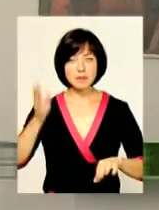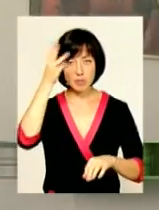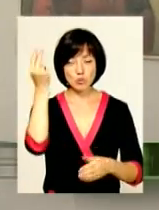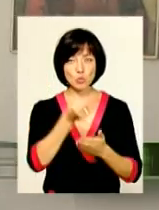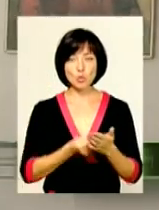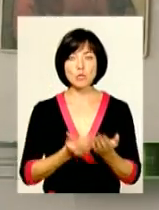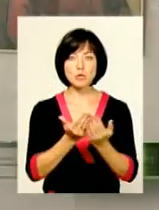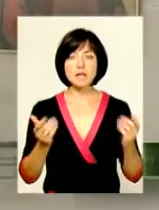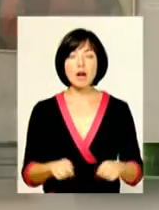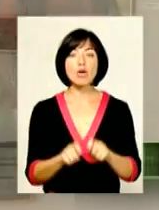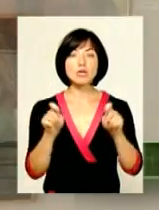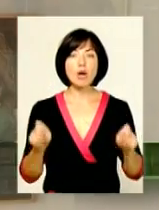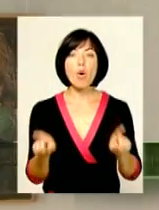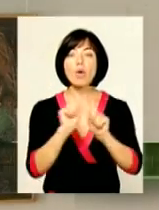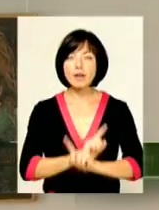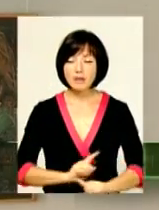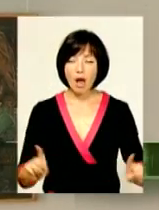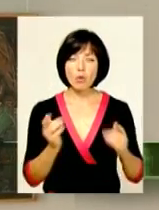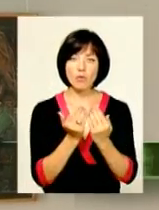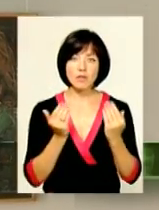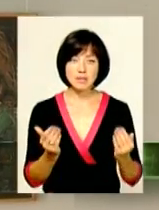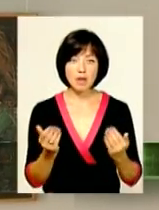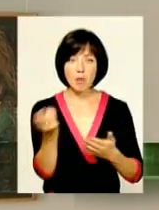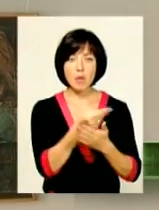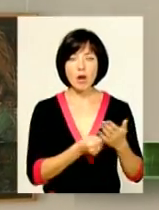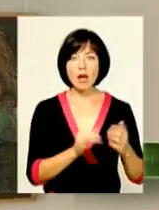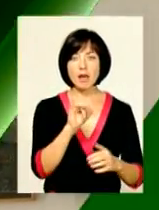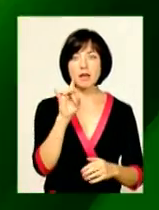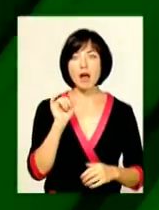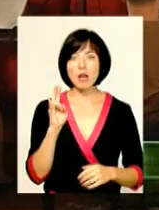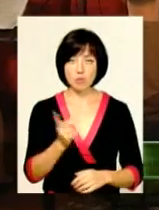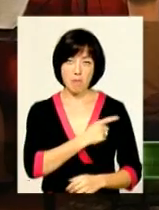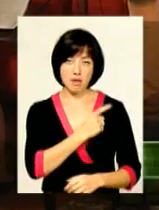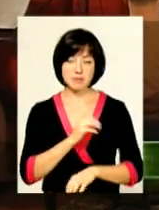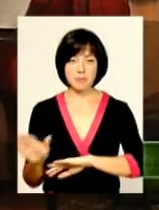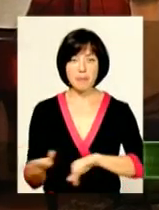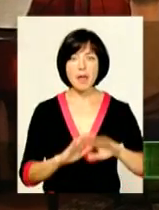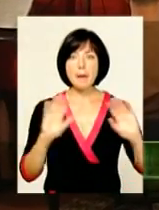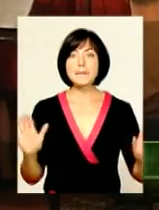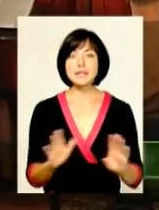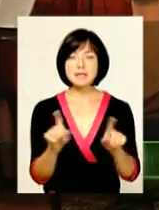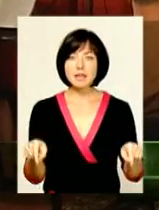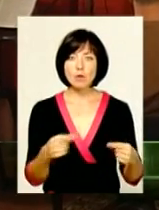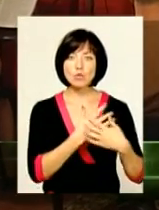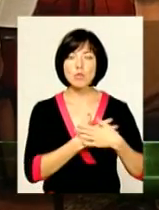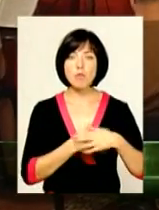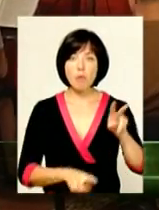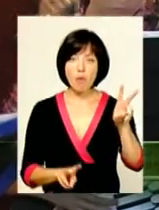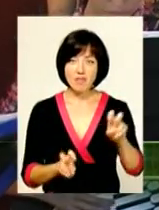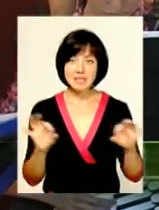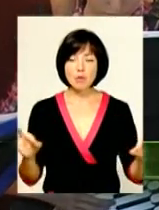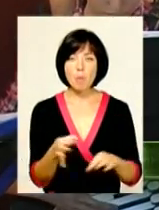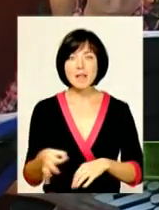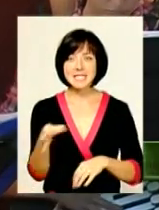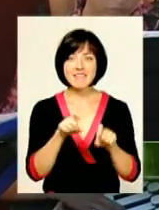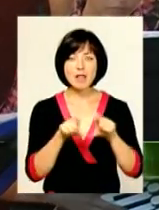художньому музеї розгорнуто оригінальну експозицію полотен іранського майстра. Пісні, народжені любов'ю, заспівають в обласній